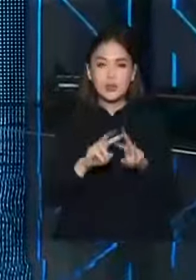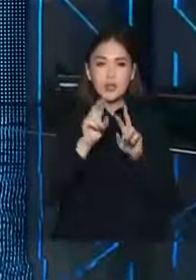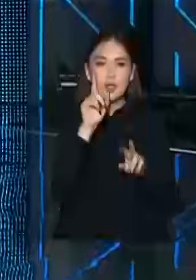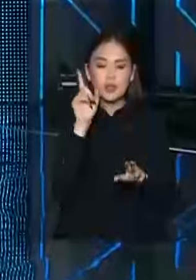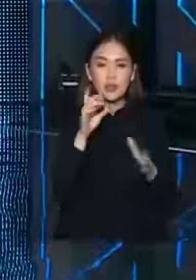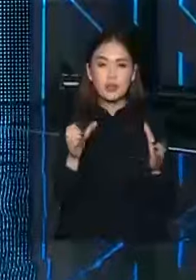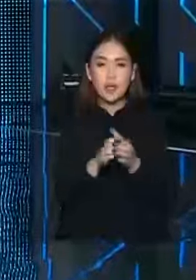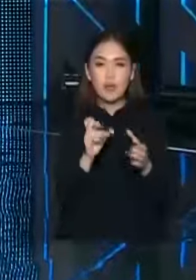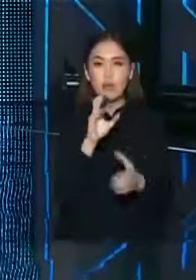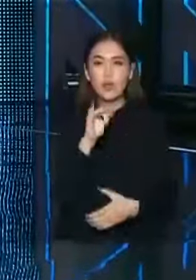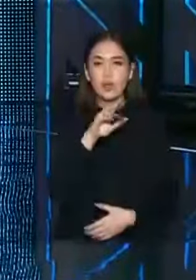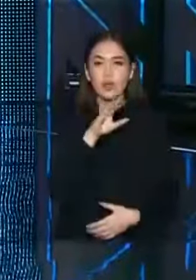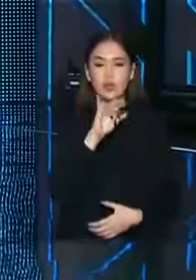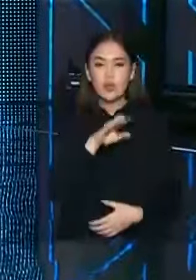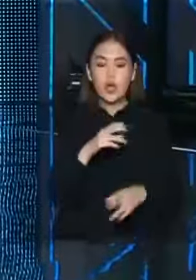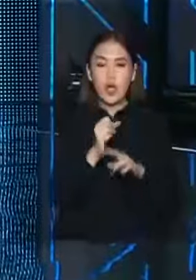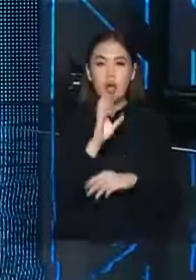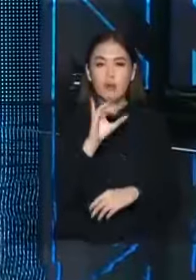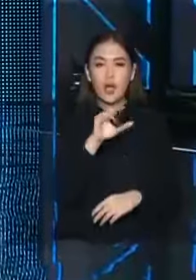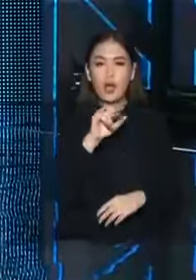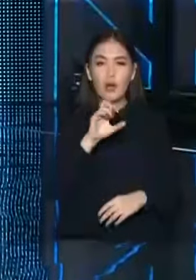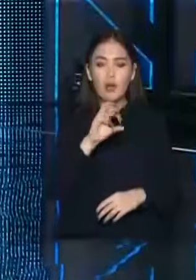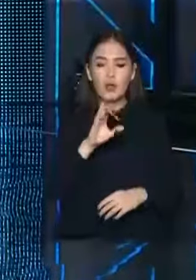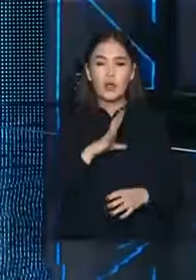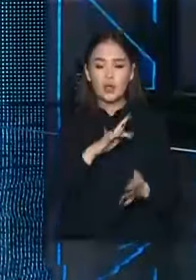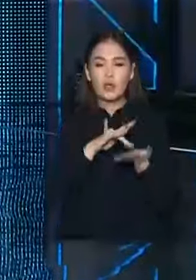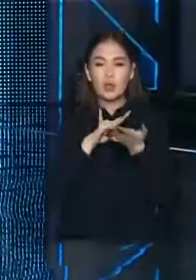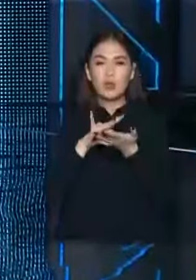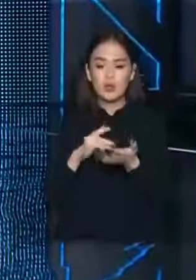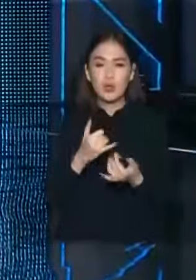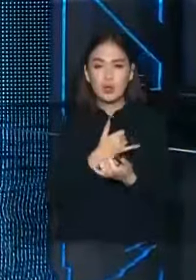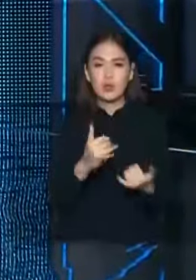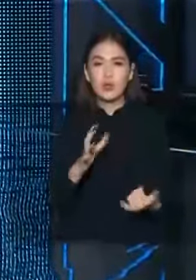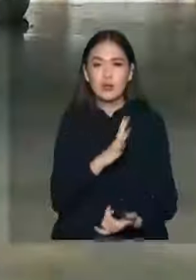арнап, Бүркіт мемлекеттік авиакомпаниясына экскурсия ұйымдастырып берді.